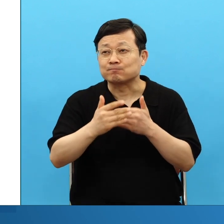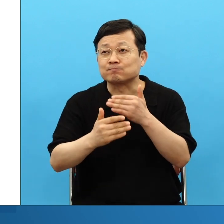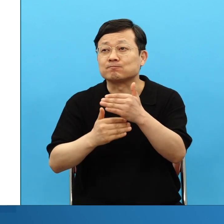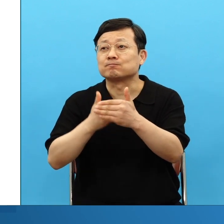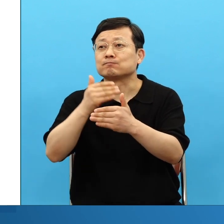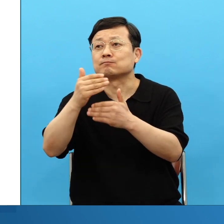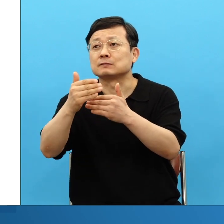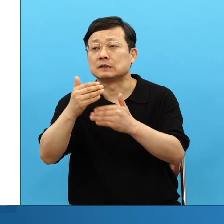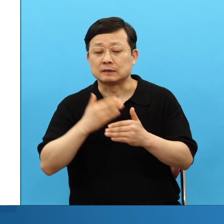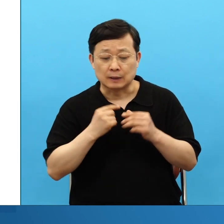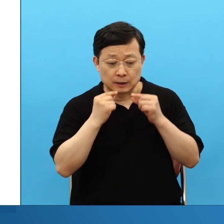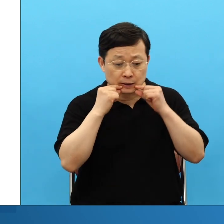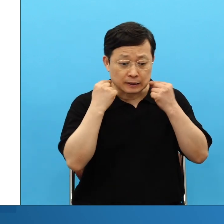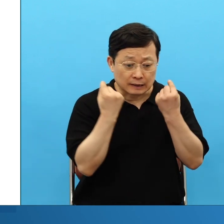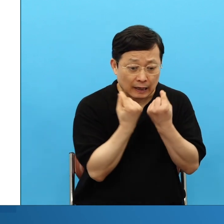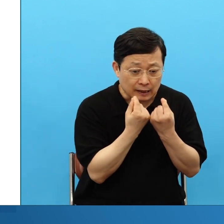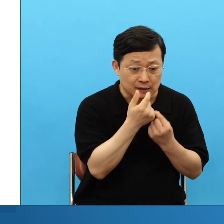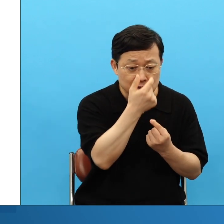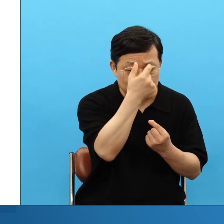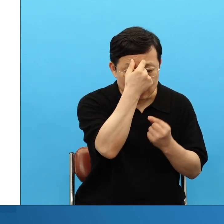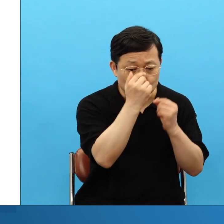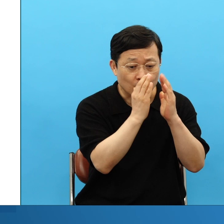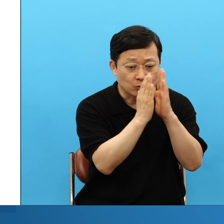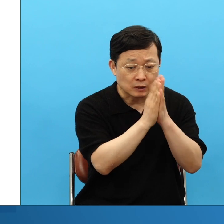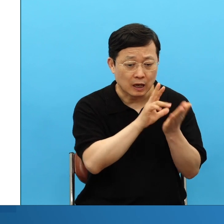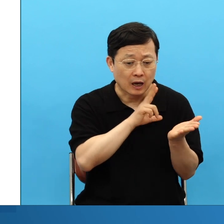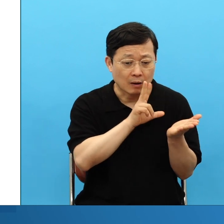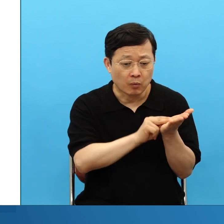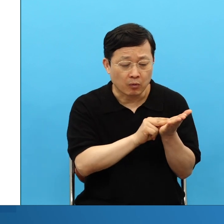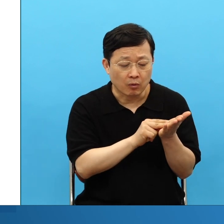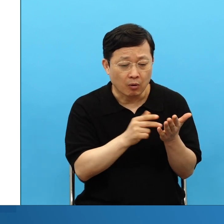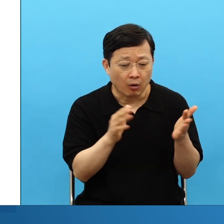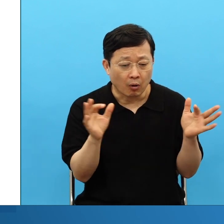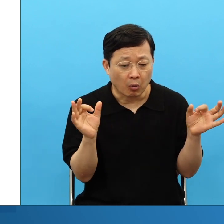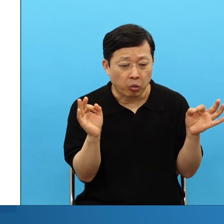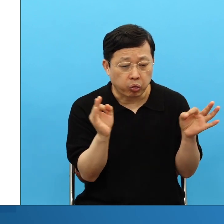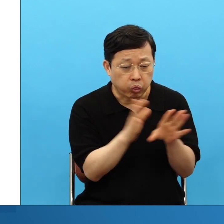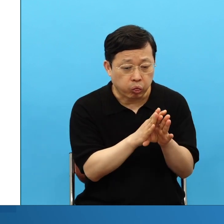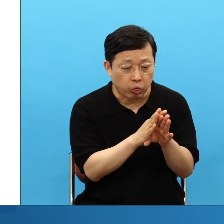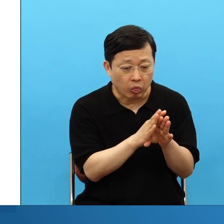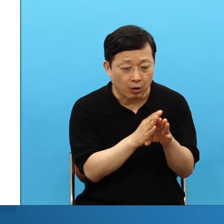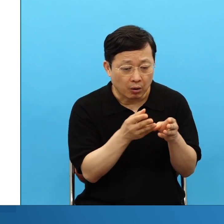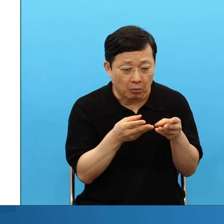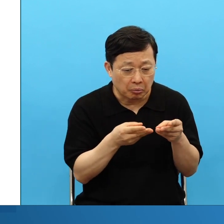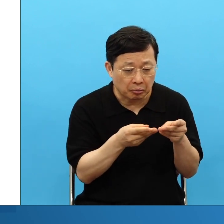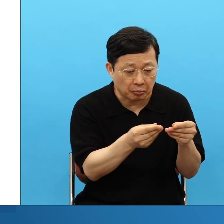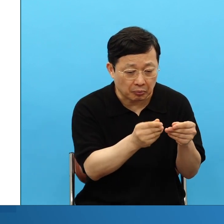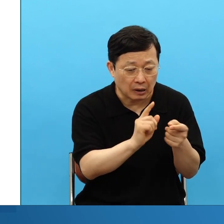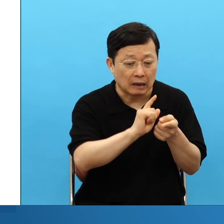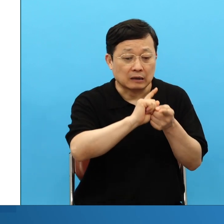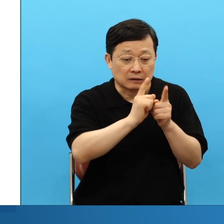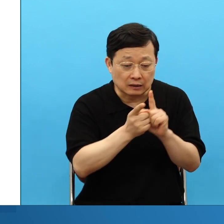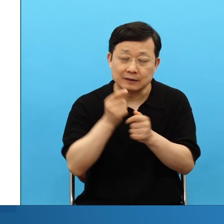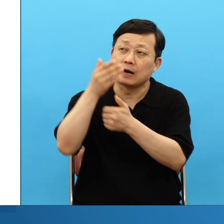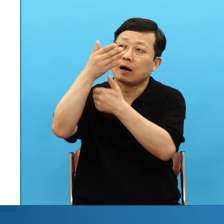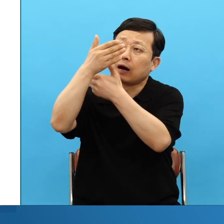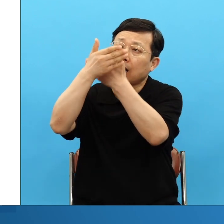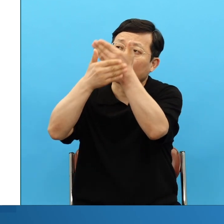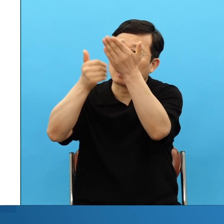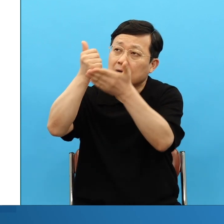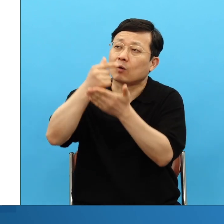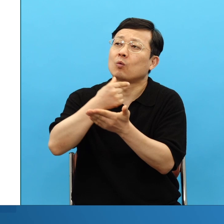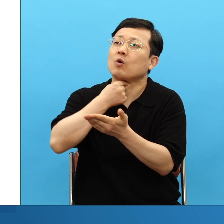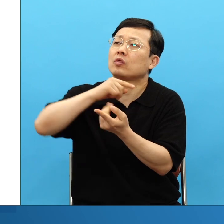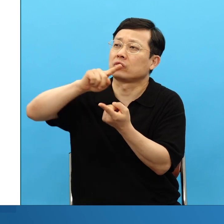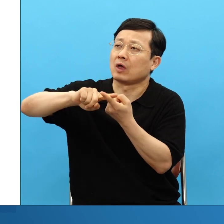제목이 없어지는 거예요. 그냥 하나님 그냥 알아서 하이소 이제 요 상태는 왔어요.